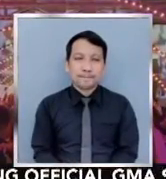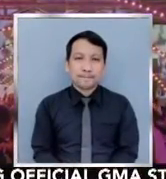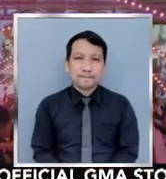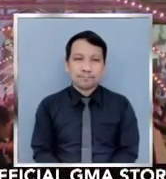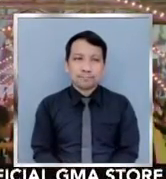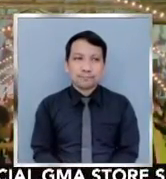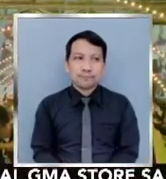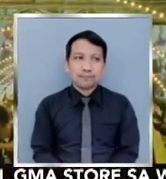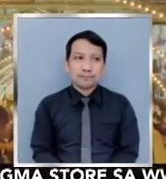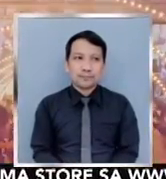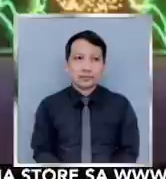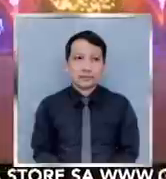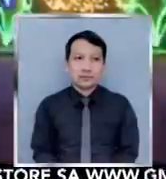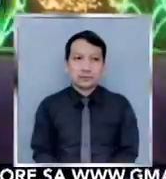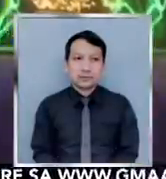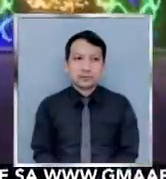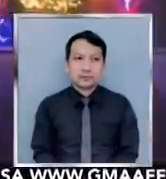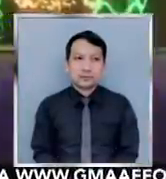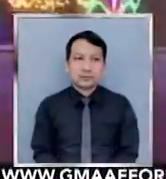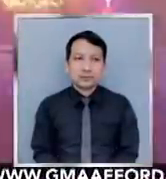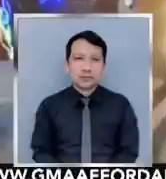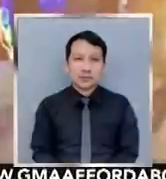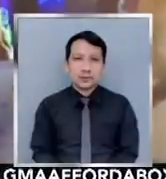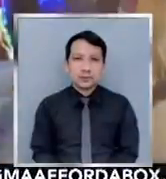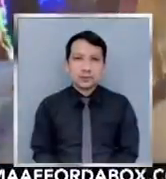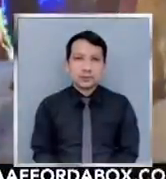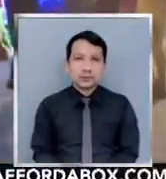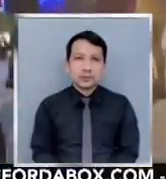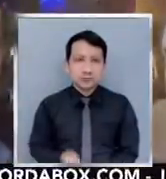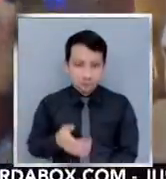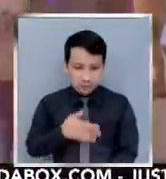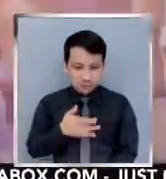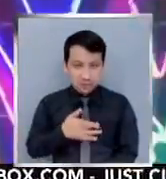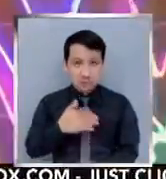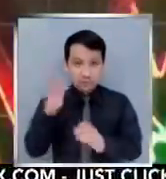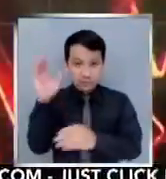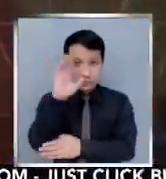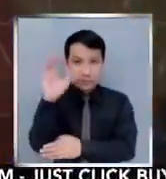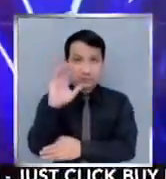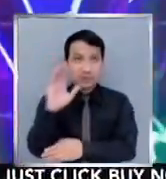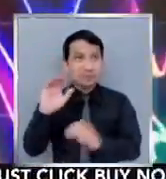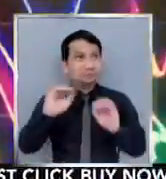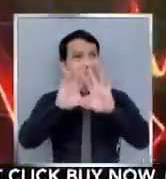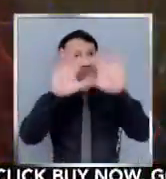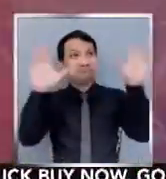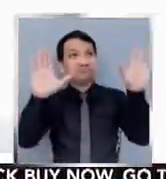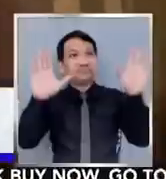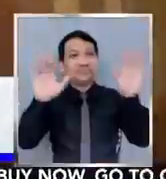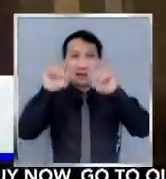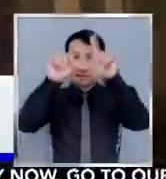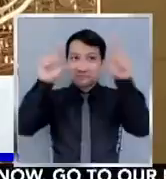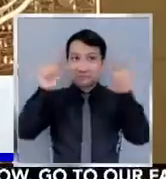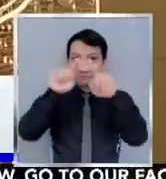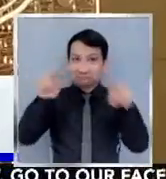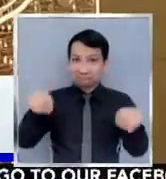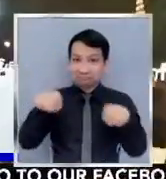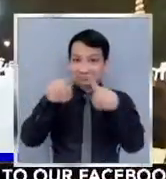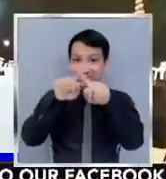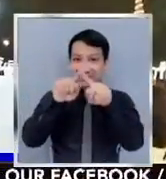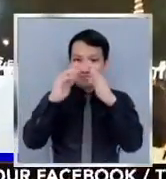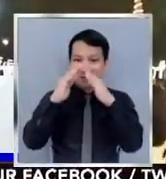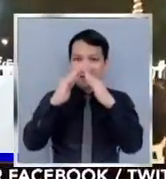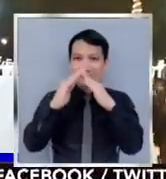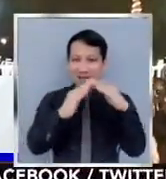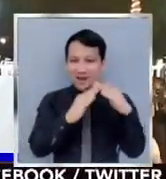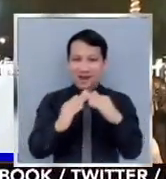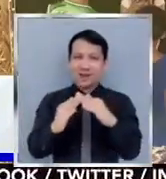Para sa ilan nating kababayan, mas dama ang Pasko kung may Christmas lights at parol sa kanilang mga bahay. Dagdag kinang din sa